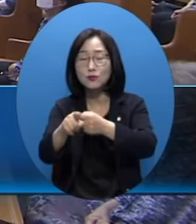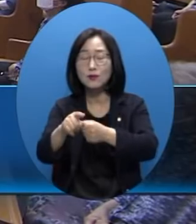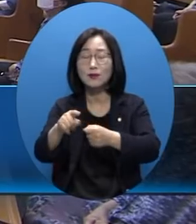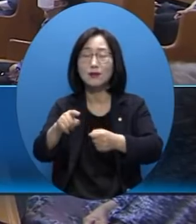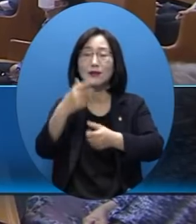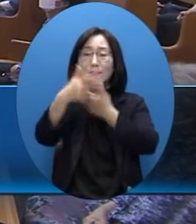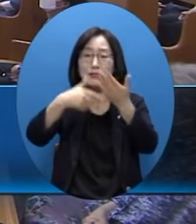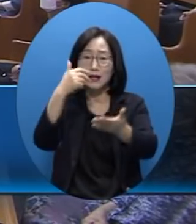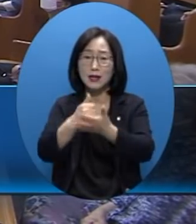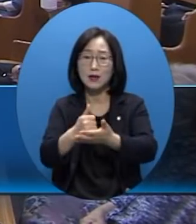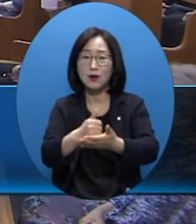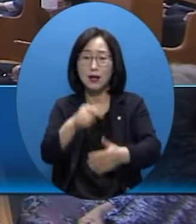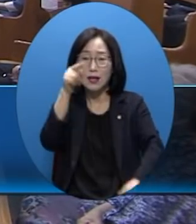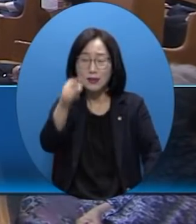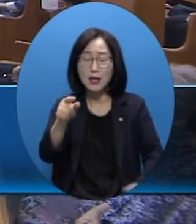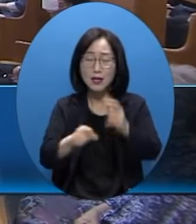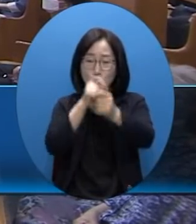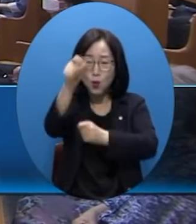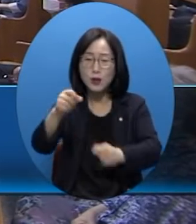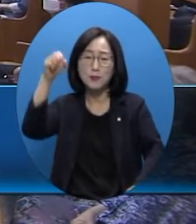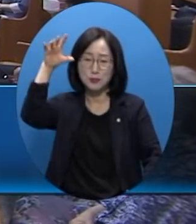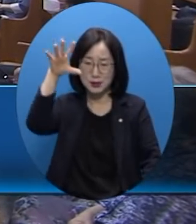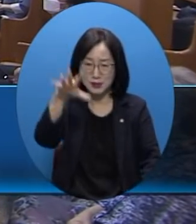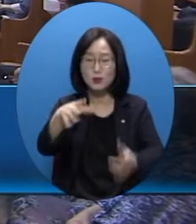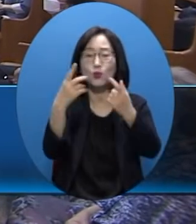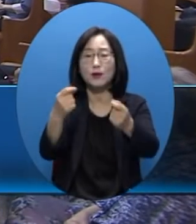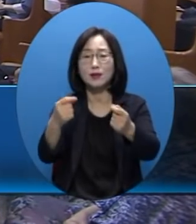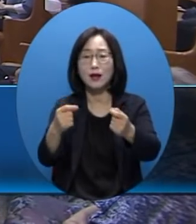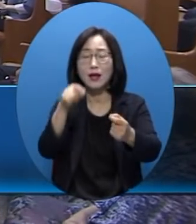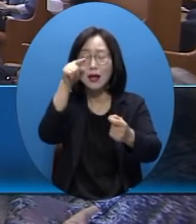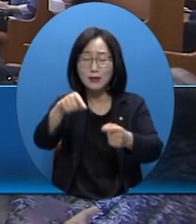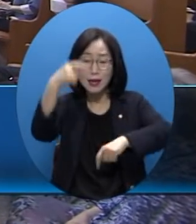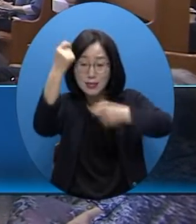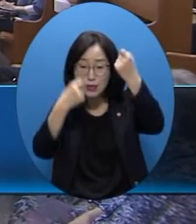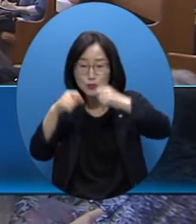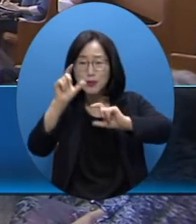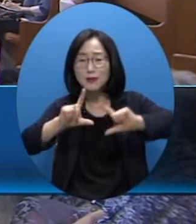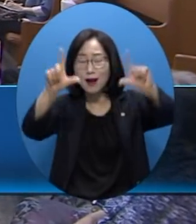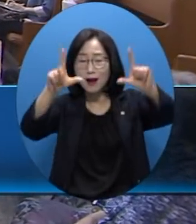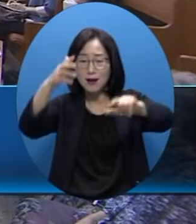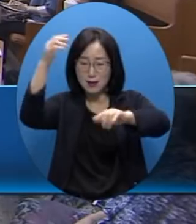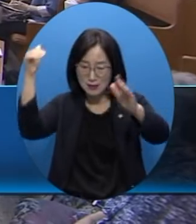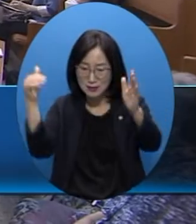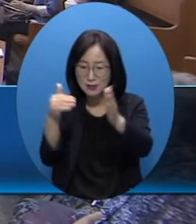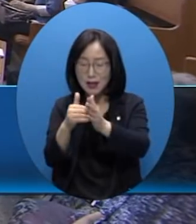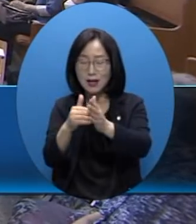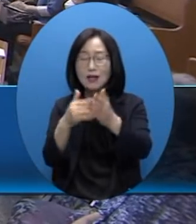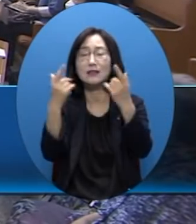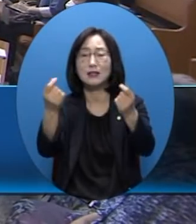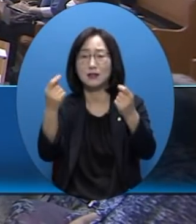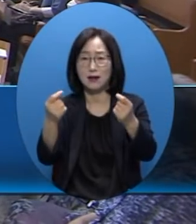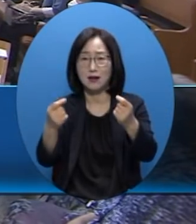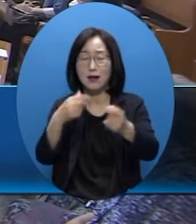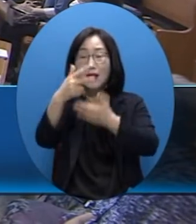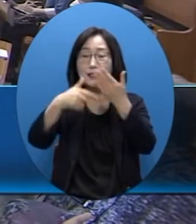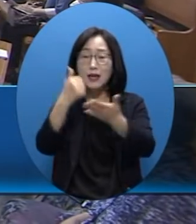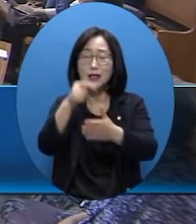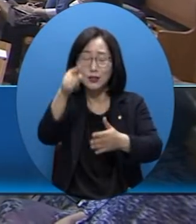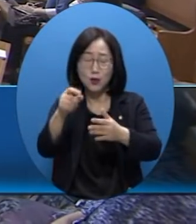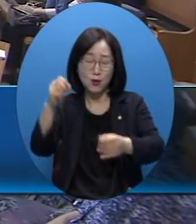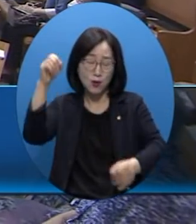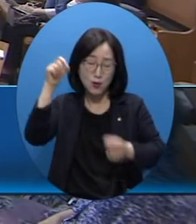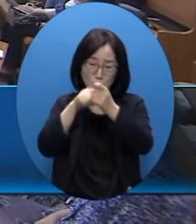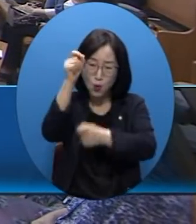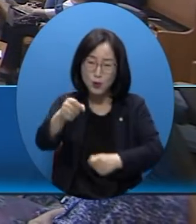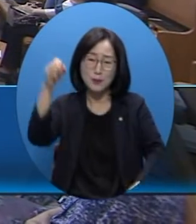야훼가 내 영원한 빛이 되고 내 슬픔의 날이 끝날 것입니다. 야훼가 내 영원한 빛이